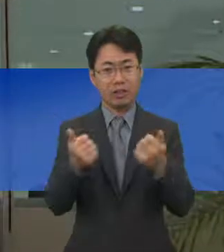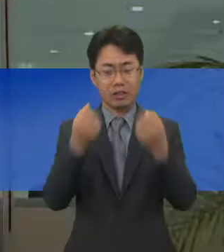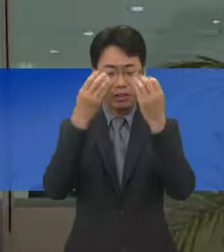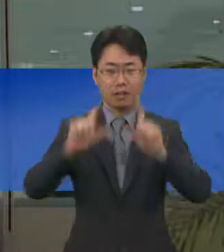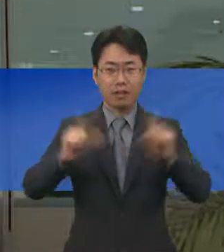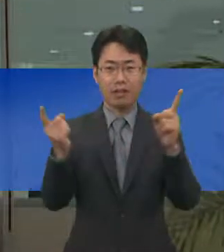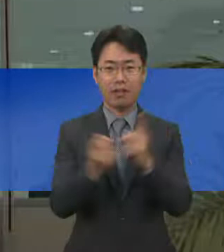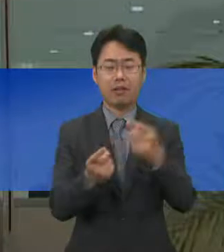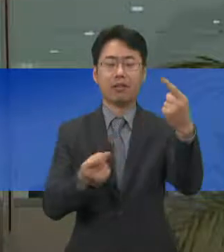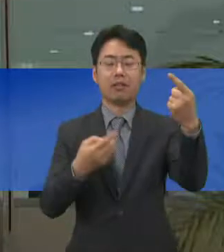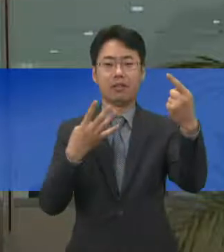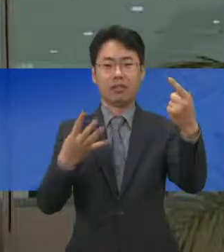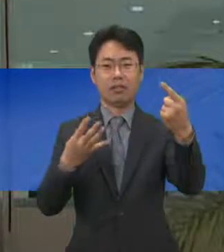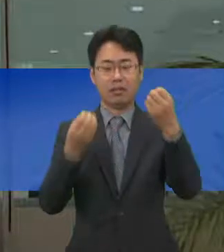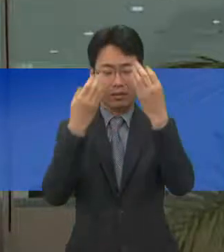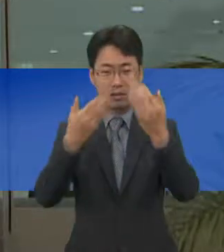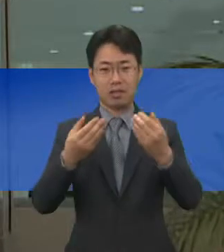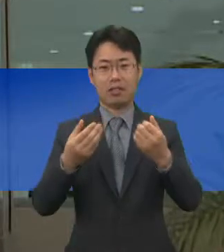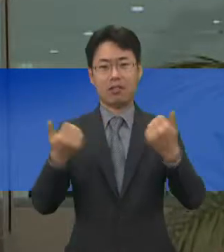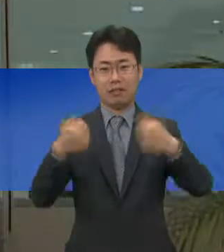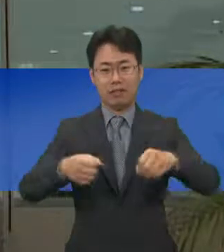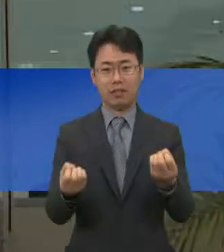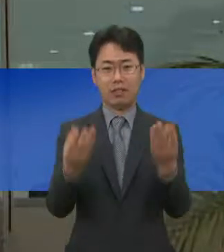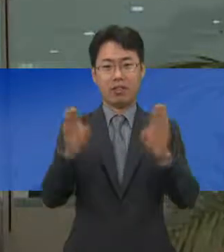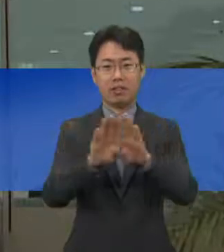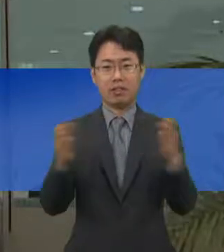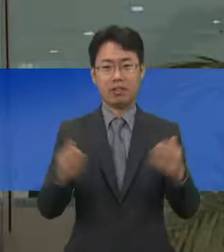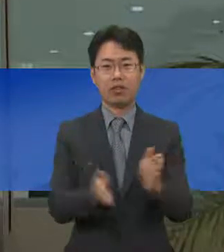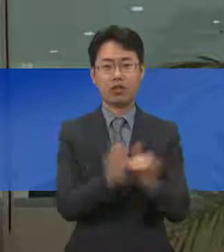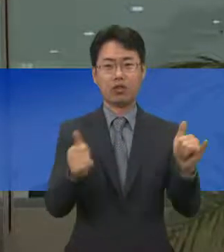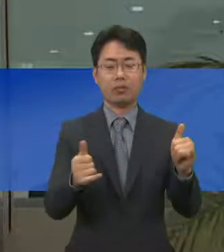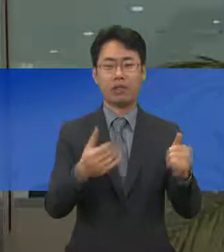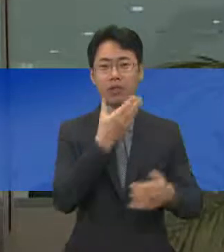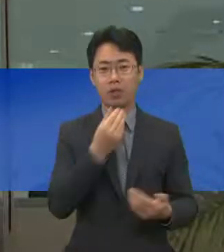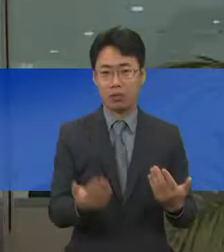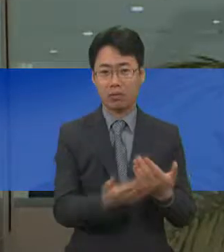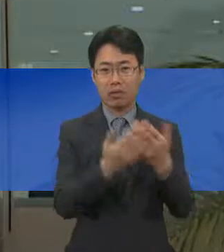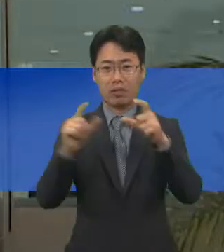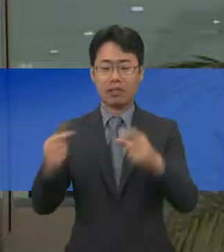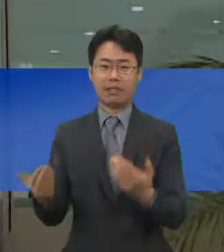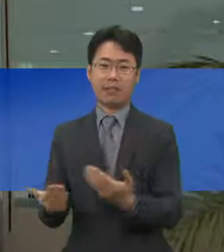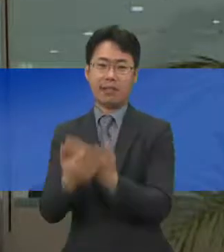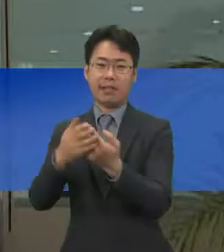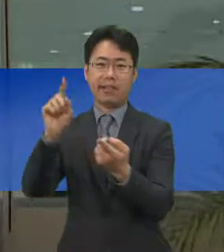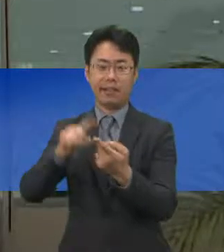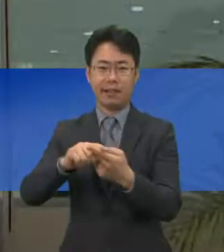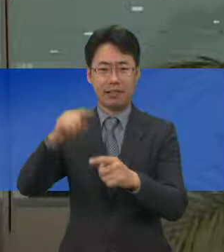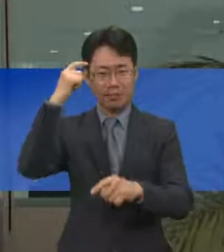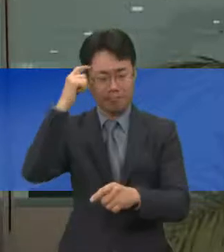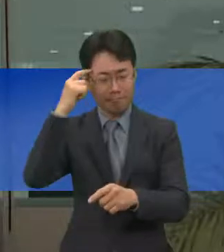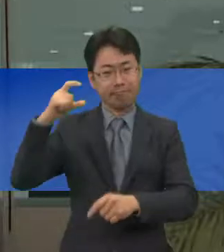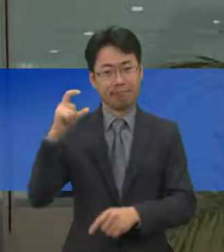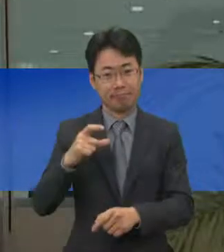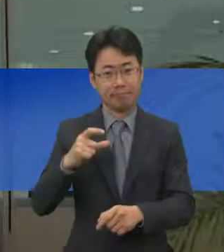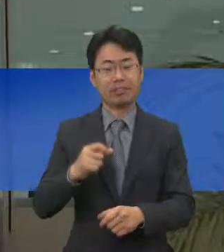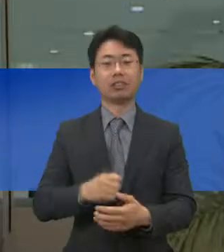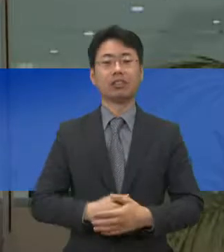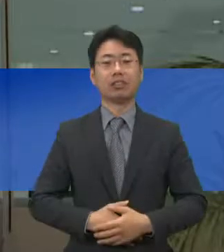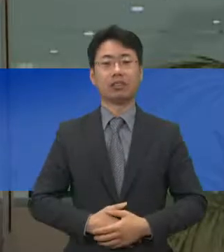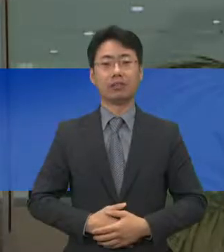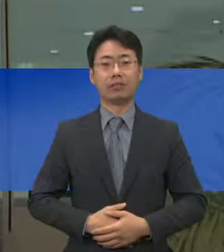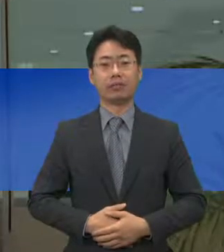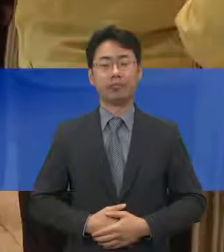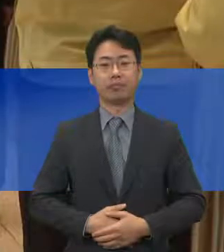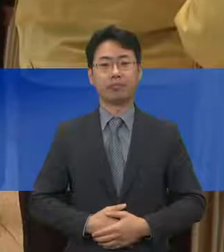포항시의회는 새해를 맞아 지난 4일 신년 인사회를 열고 주민 행복 증진과 지역 발전에 대한 의지를 새로이 다졌습니다.